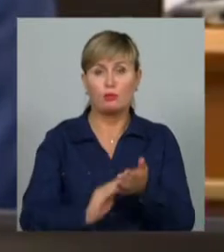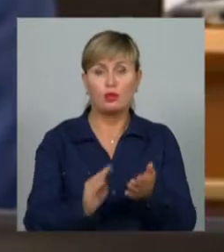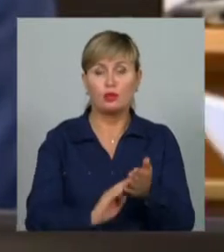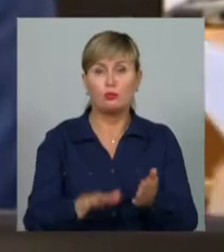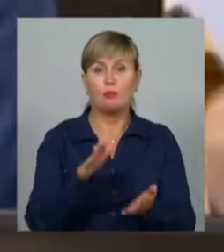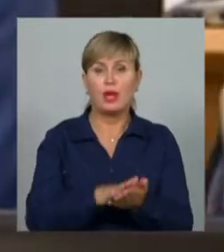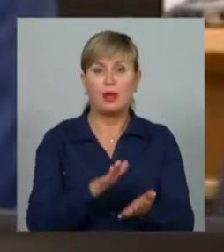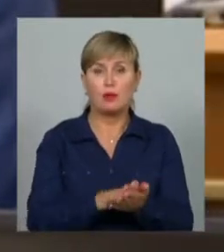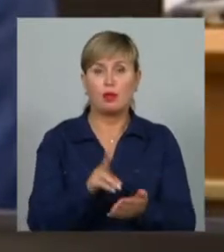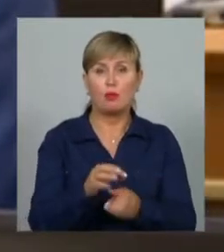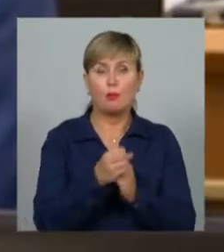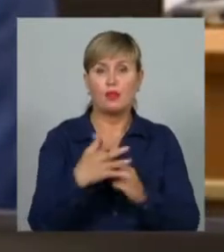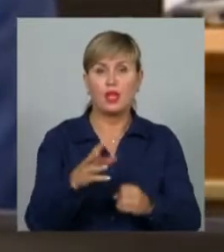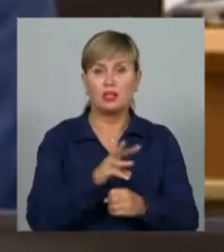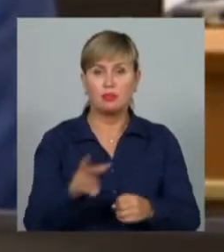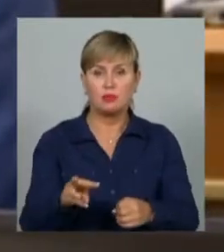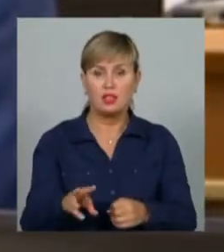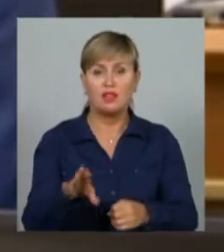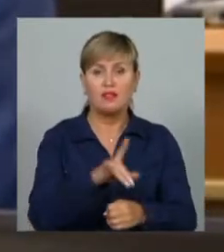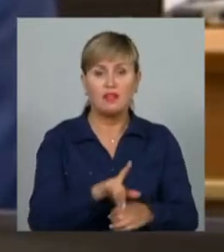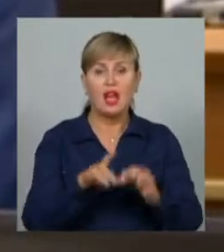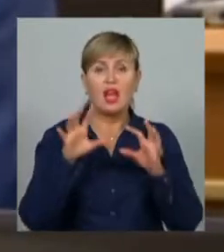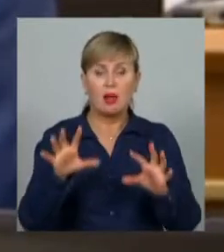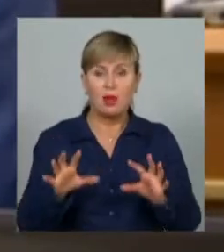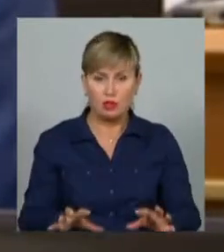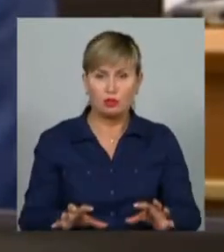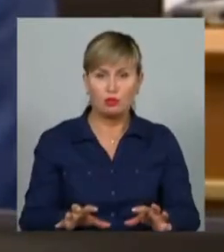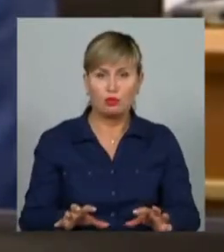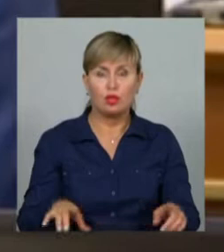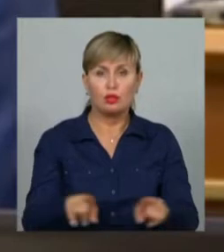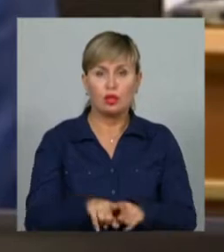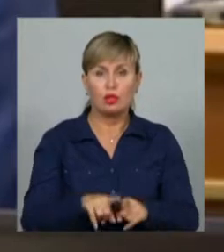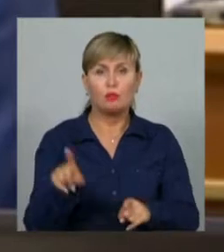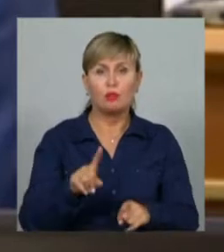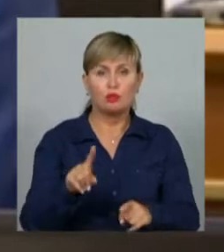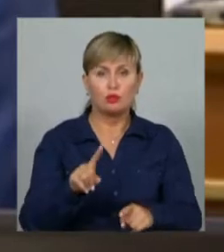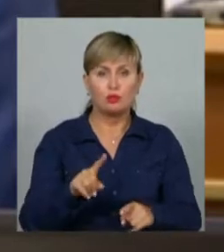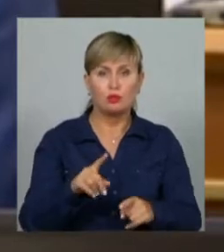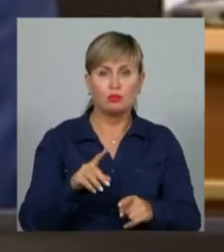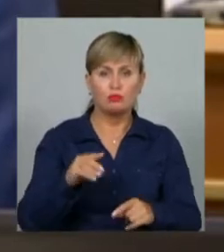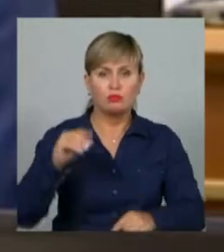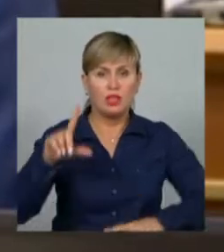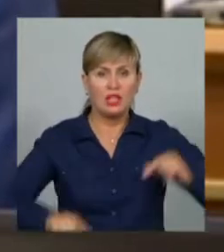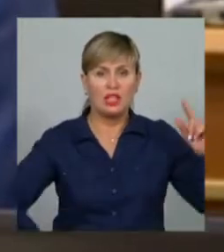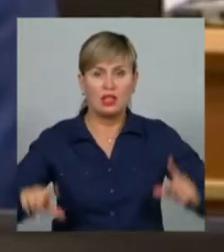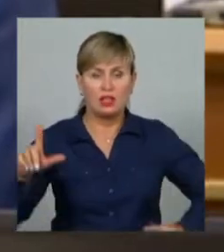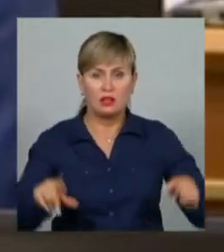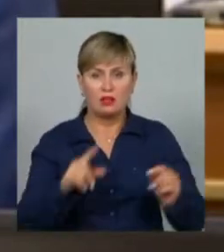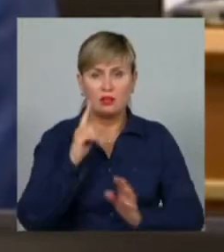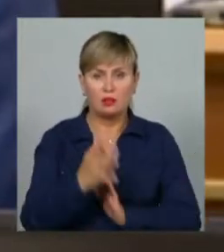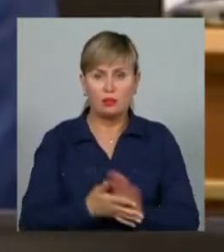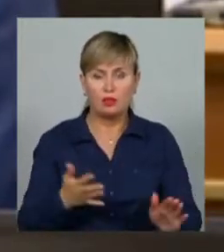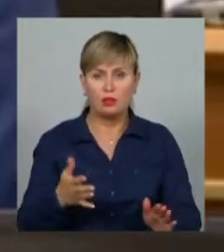миллионов. Вы хотя бы обоснуйте такие прыжки и перепады настроения какими-то внятными расчетами,